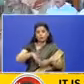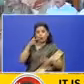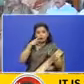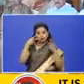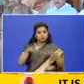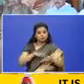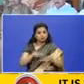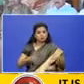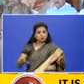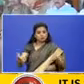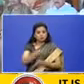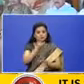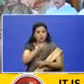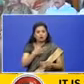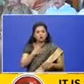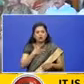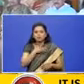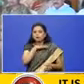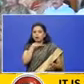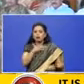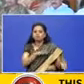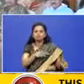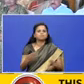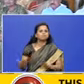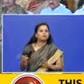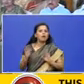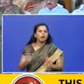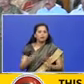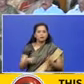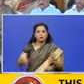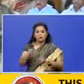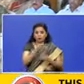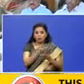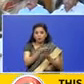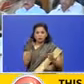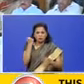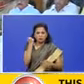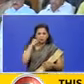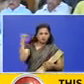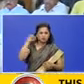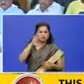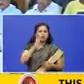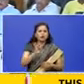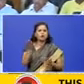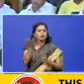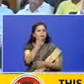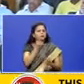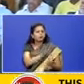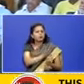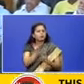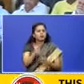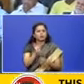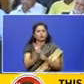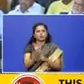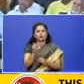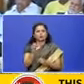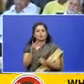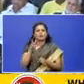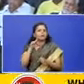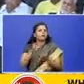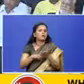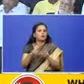को अपनी जान गंवानी पड़ी थी। इस जनजातीय आंदोलन का नेतृत्व गोविंद गुरु जी ने किया